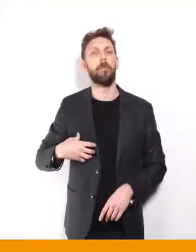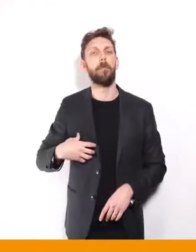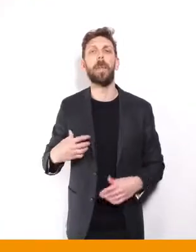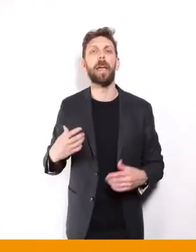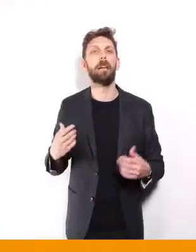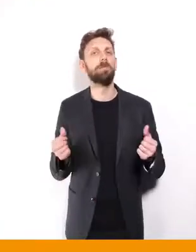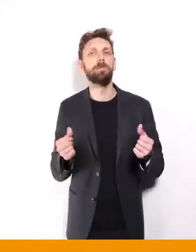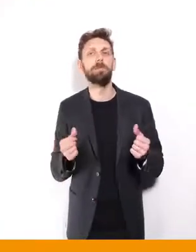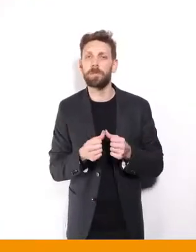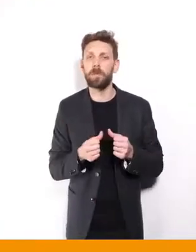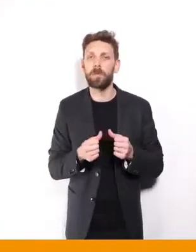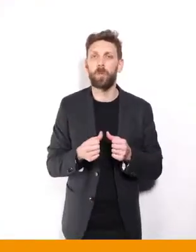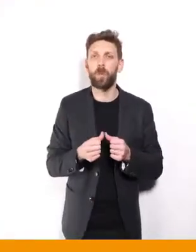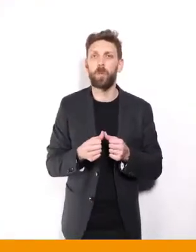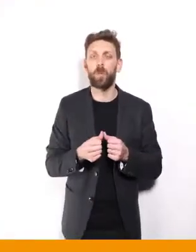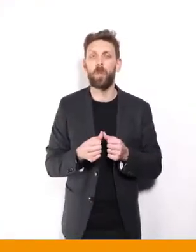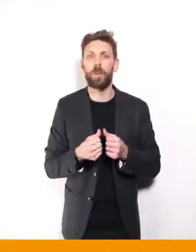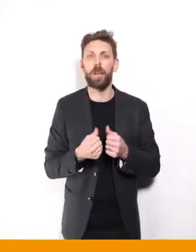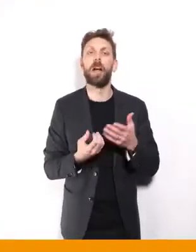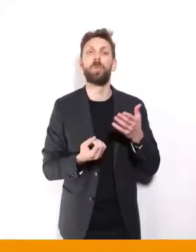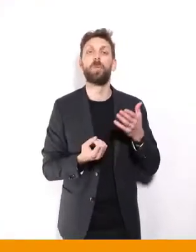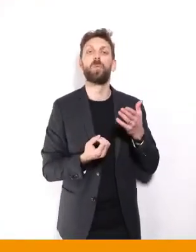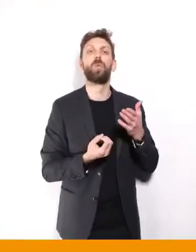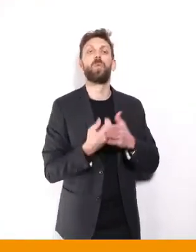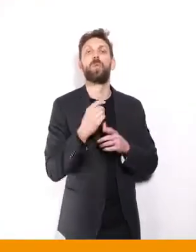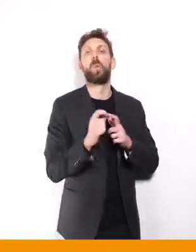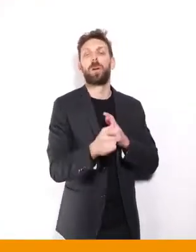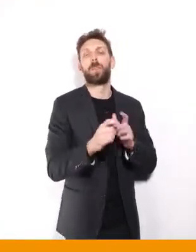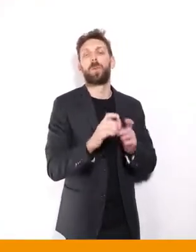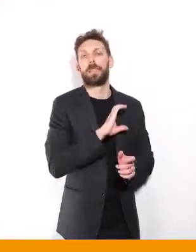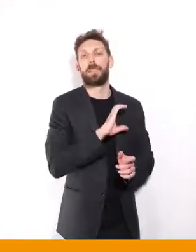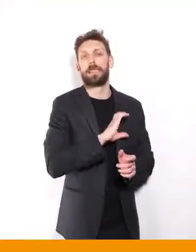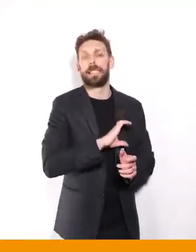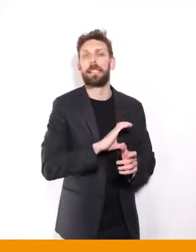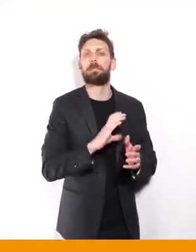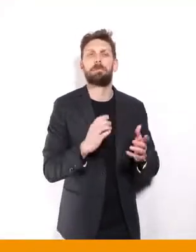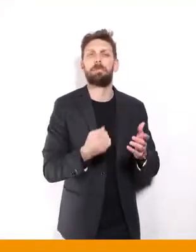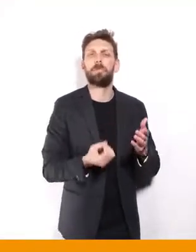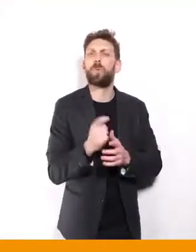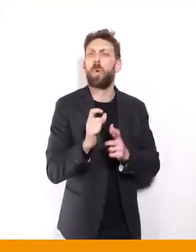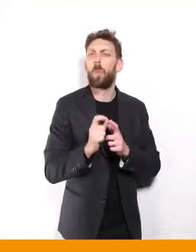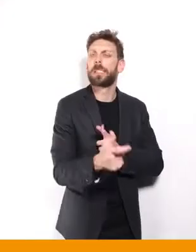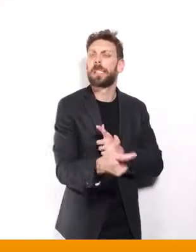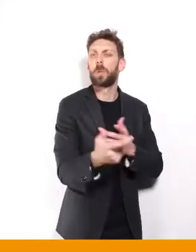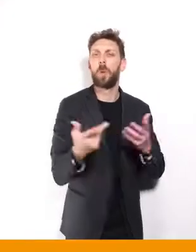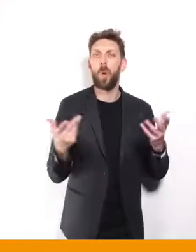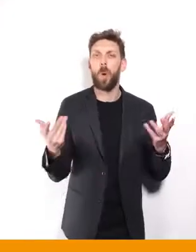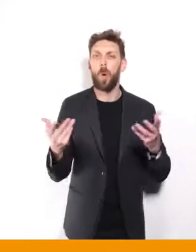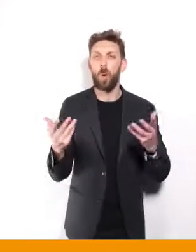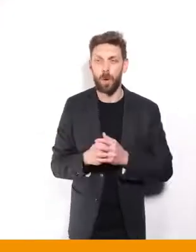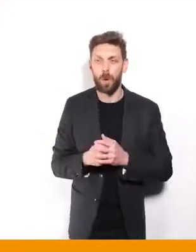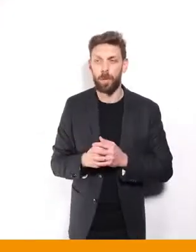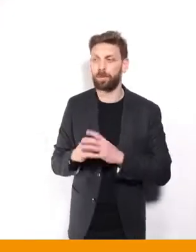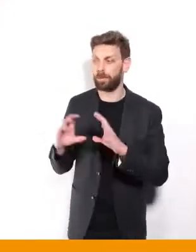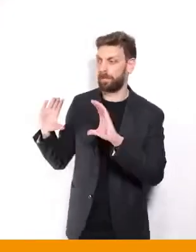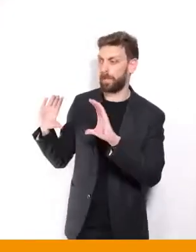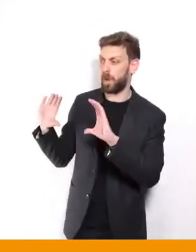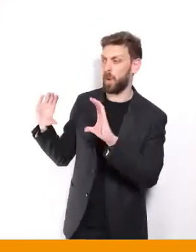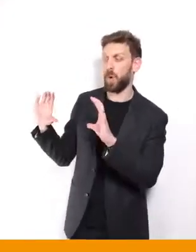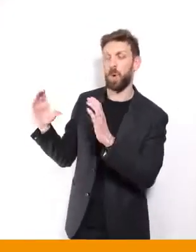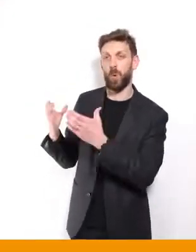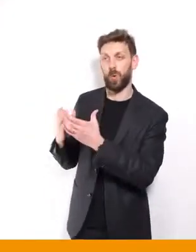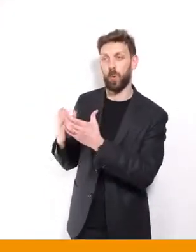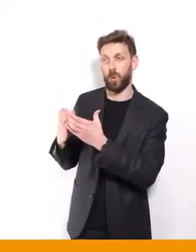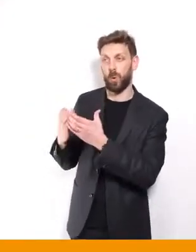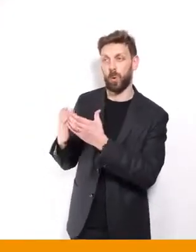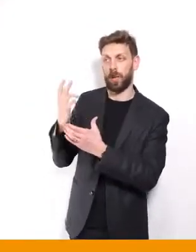à ce nouveau processus. C'est l'association de votre collectif et des